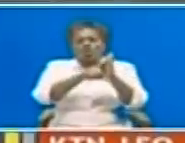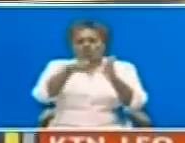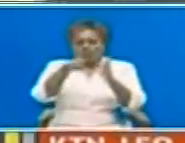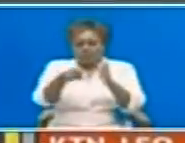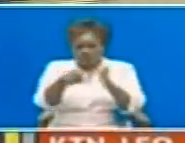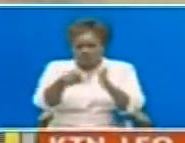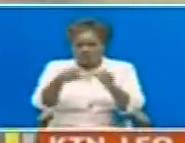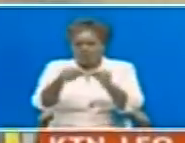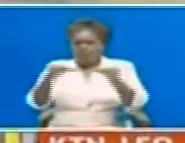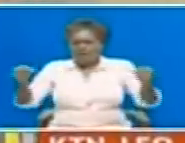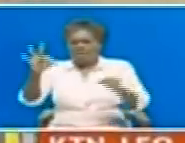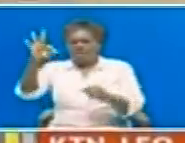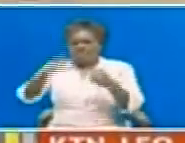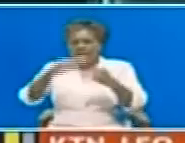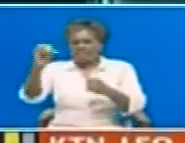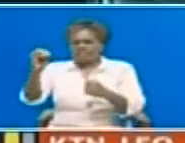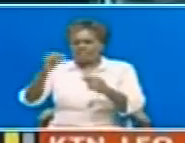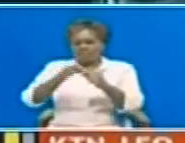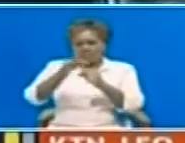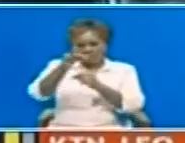kuwa umbali wa mita 30.